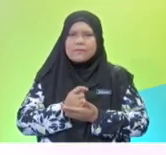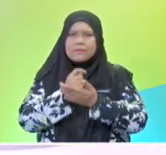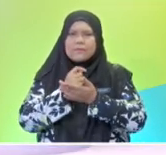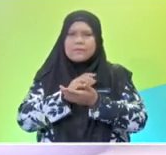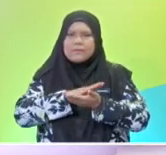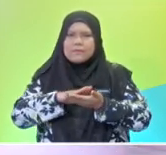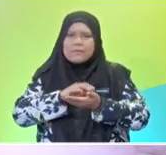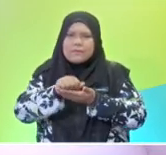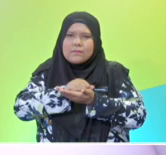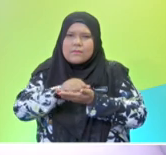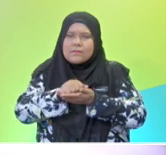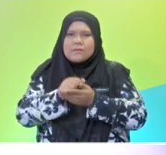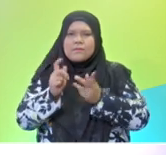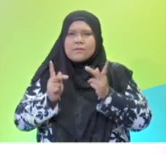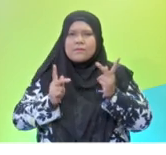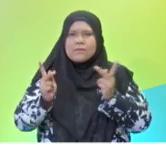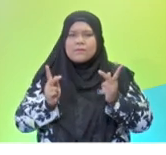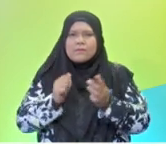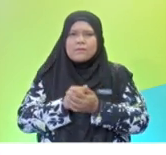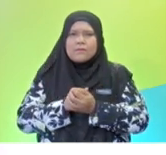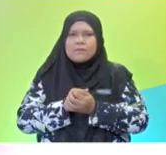kereta. Adakah itu